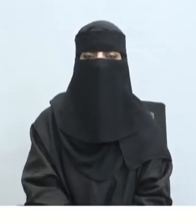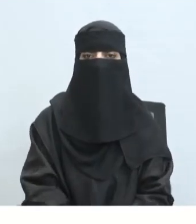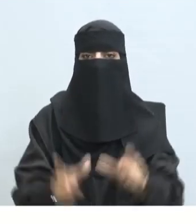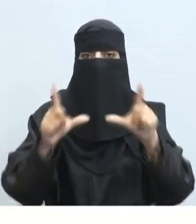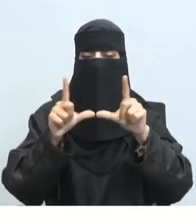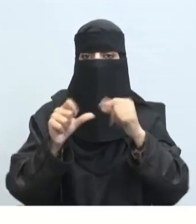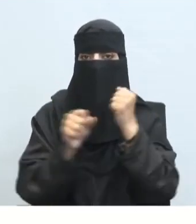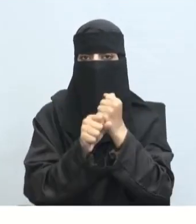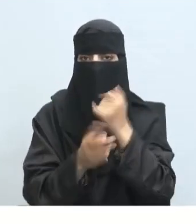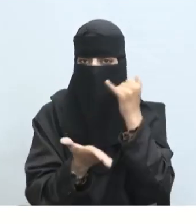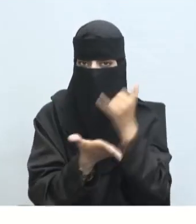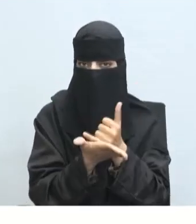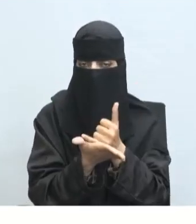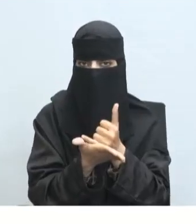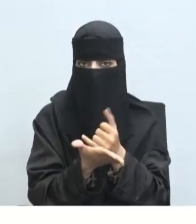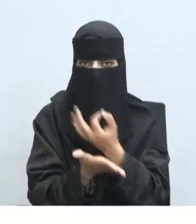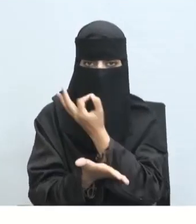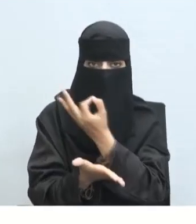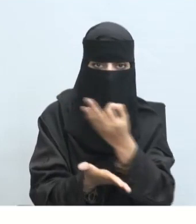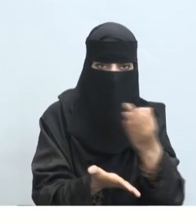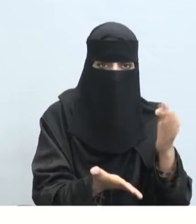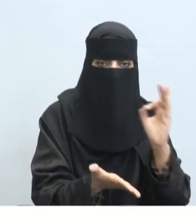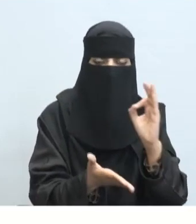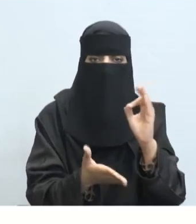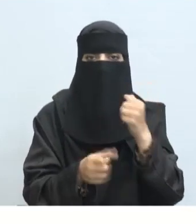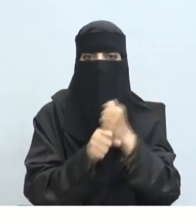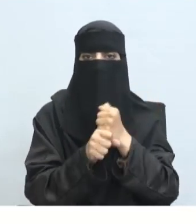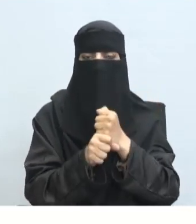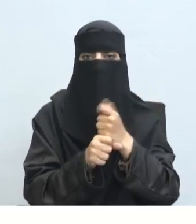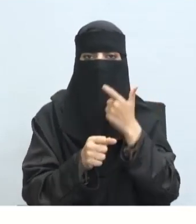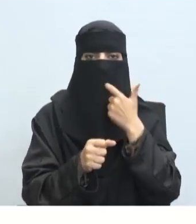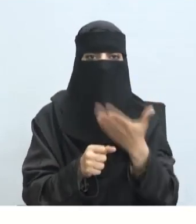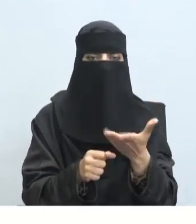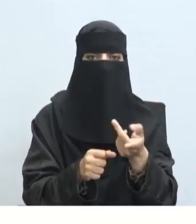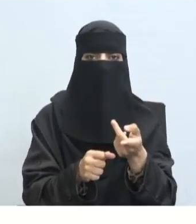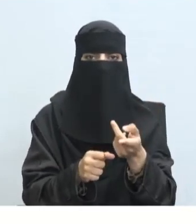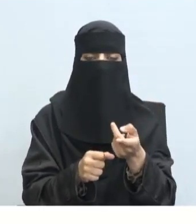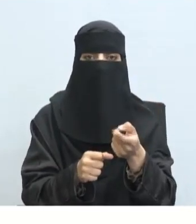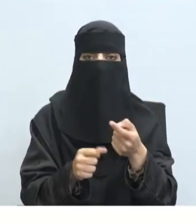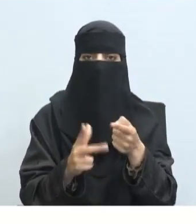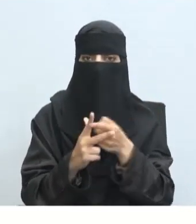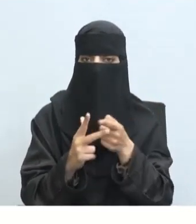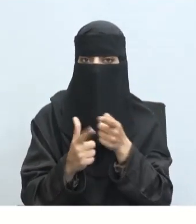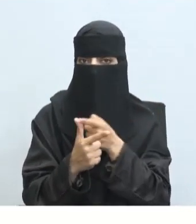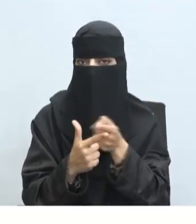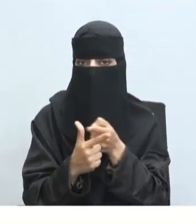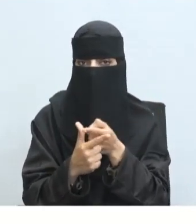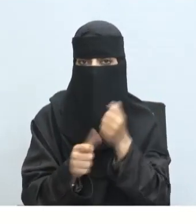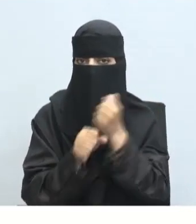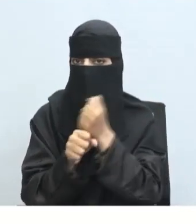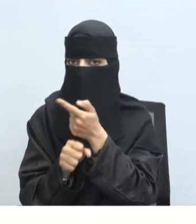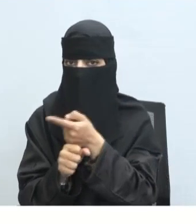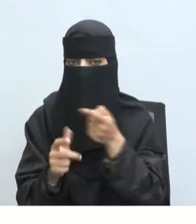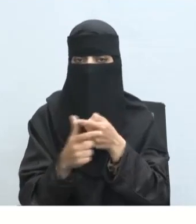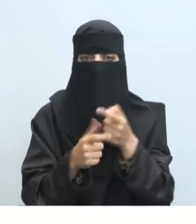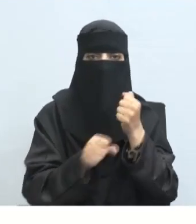العمليات هي مسؤوله عن اال التشغيل السلس للفعاليه ما بين المهام ما